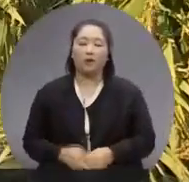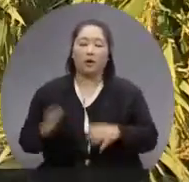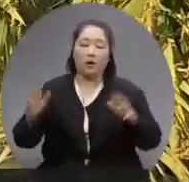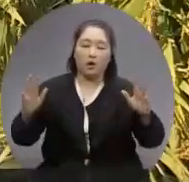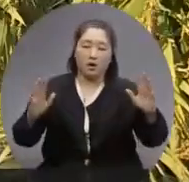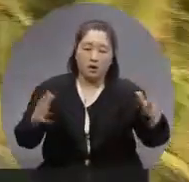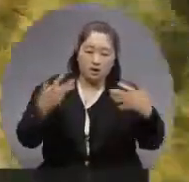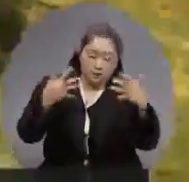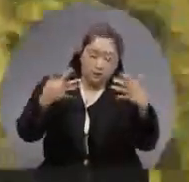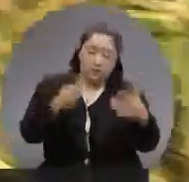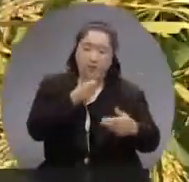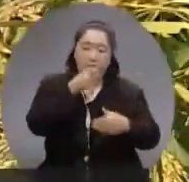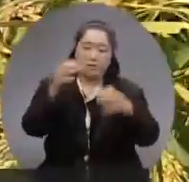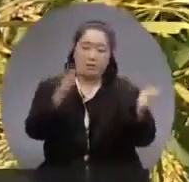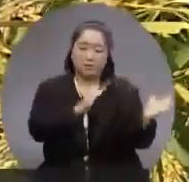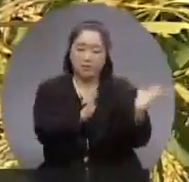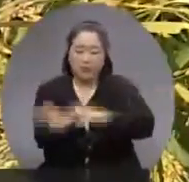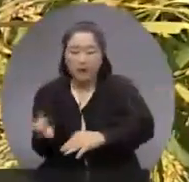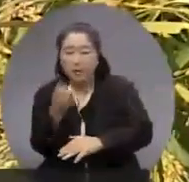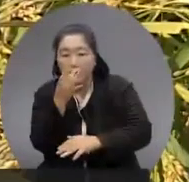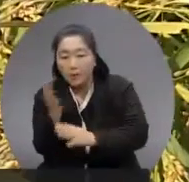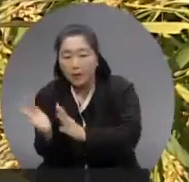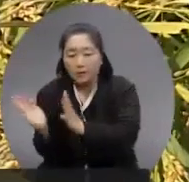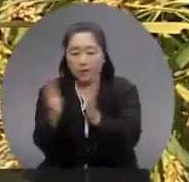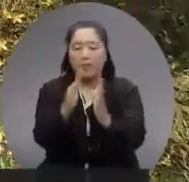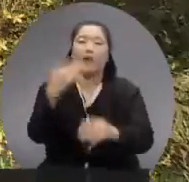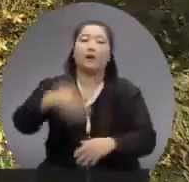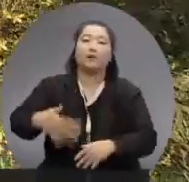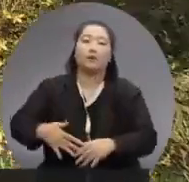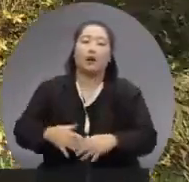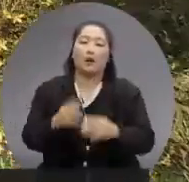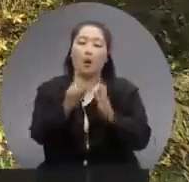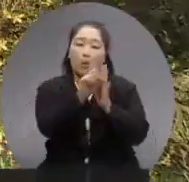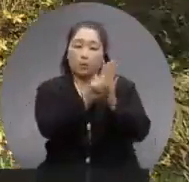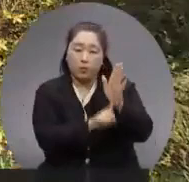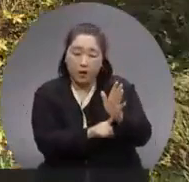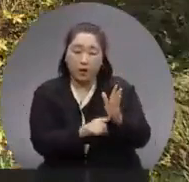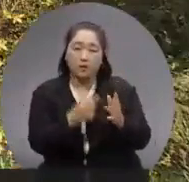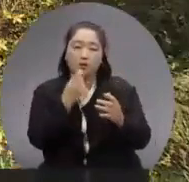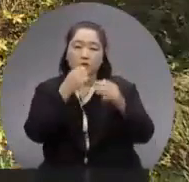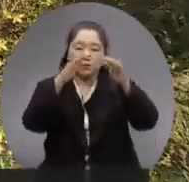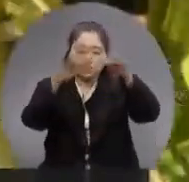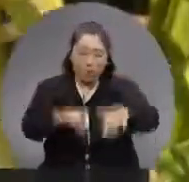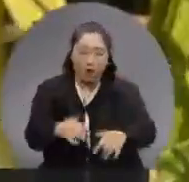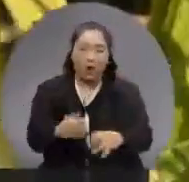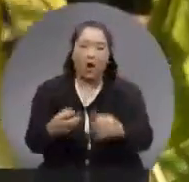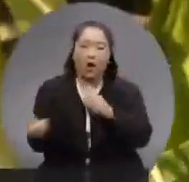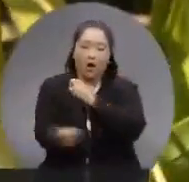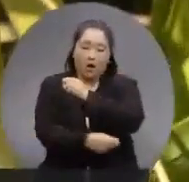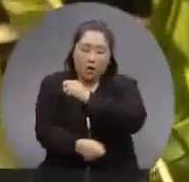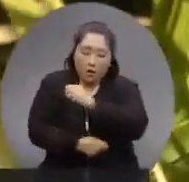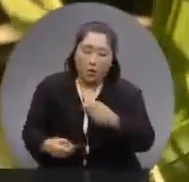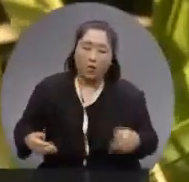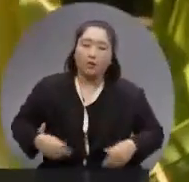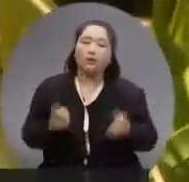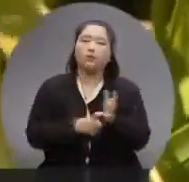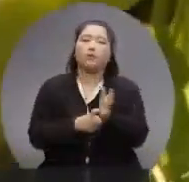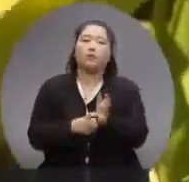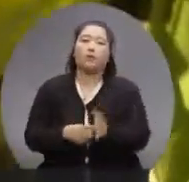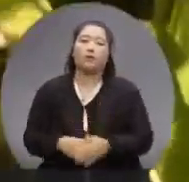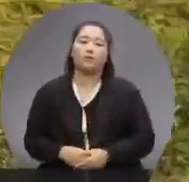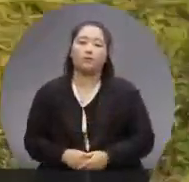강풍을 동반한 비바람에 쓰러진 벼도 세우지 못했는데 기온이 더 떨어져 서리까지 내린단 소식에 서둘러 수확을 시작했습니다